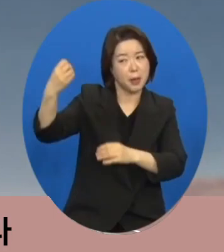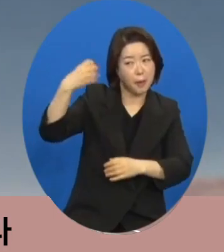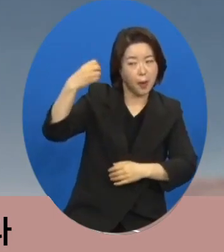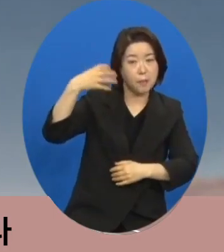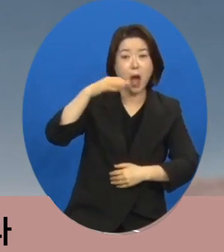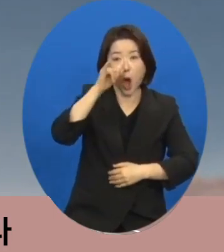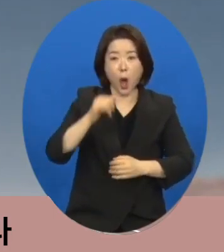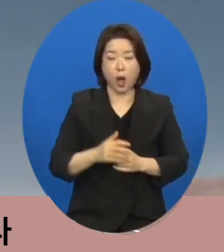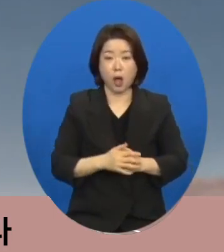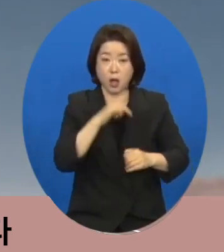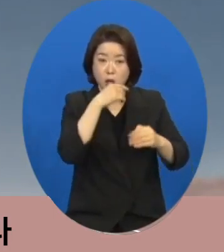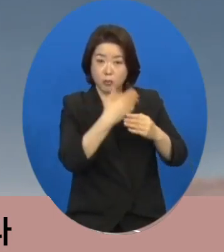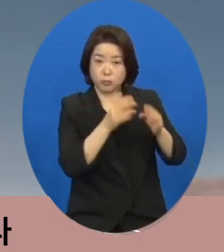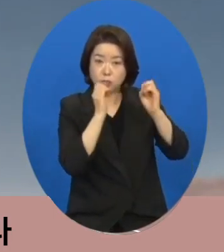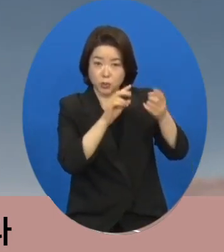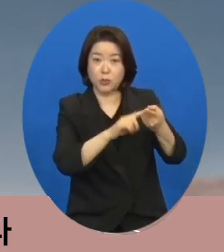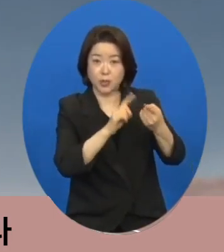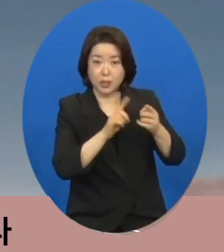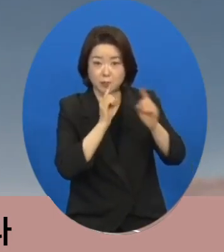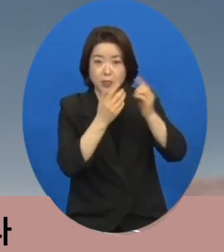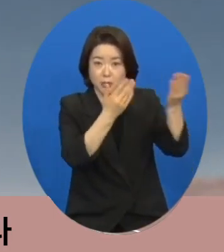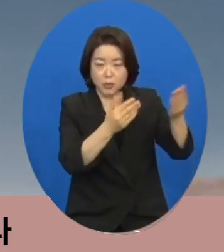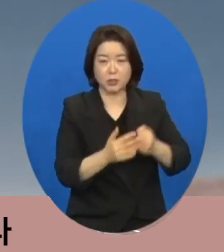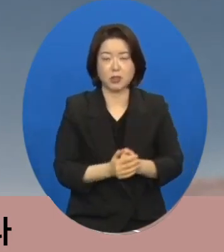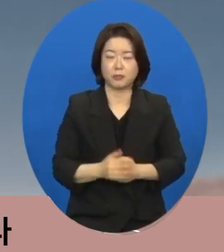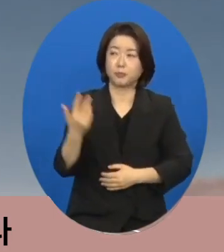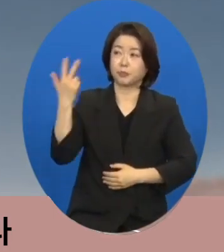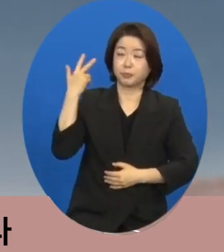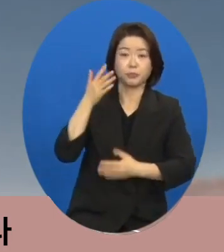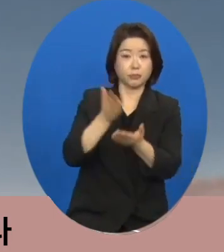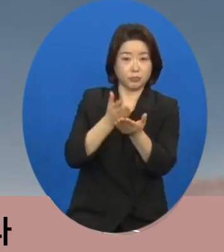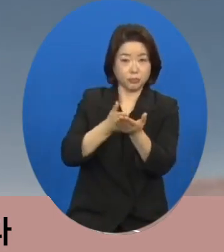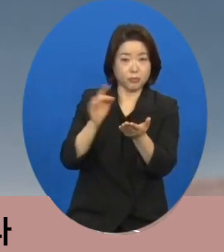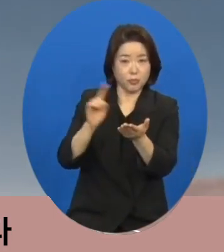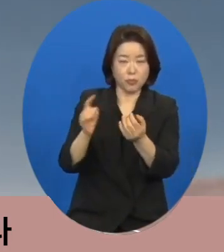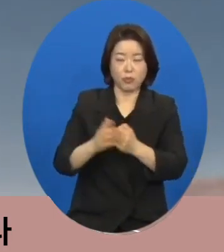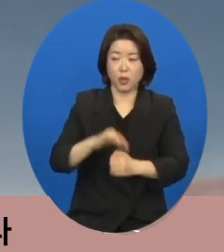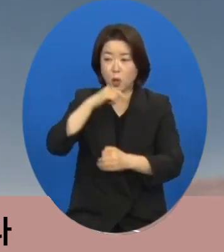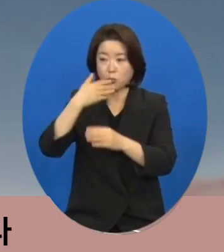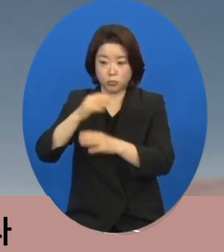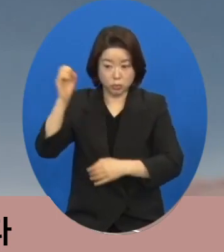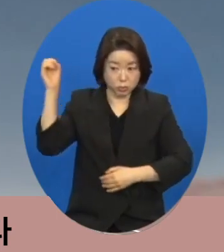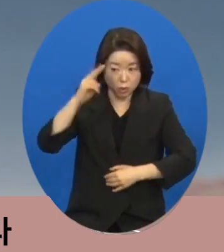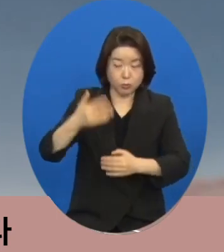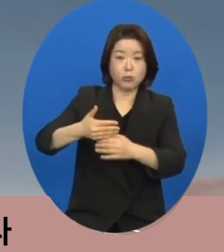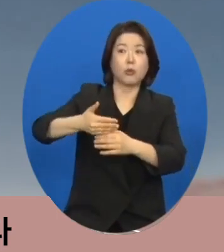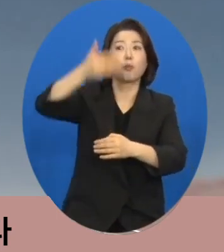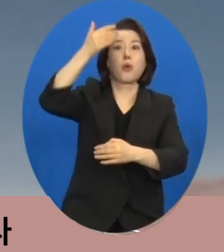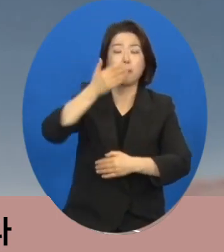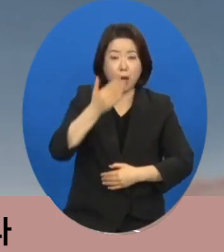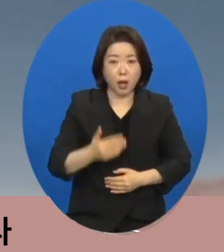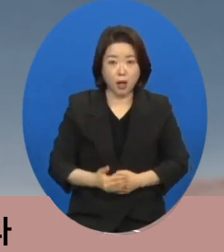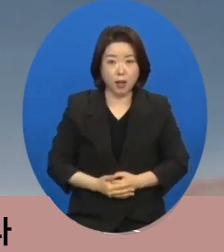아까 북한 선교 얘기했지만 지난 주에 뉴스 중 이런게 있었어요 북한이 갑자기 열릴 수 있습니다